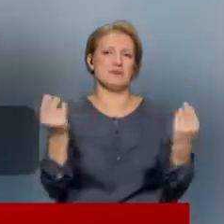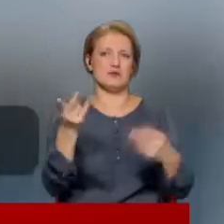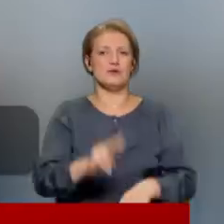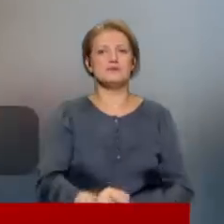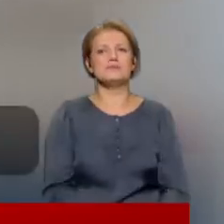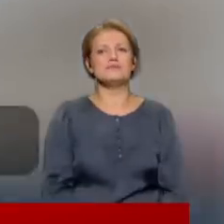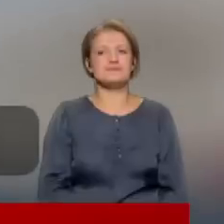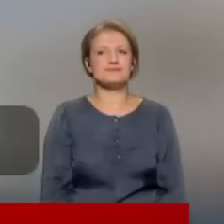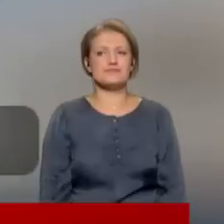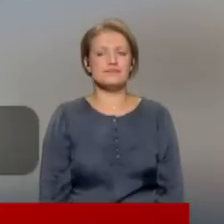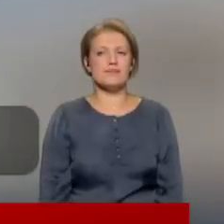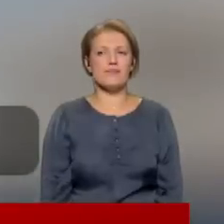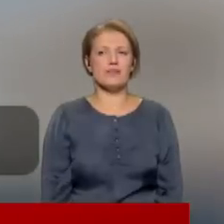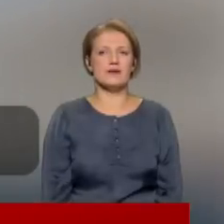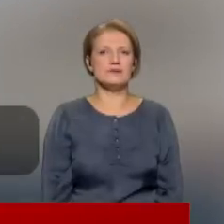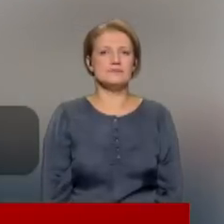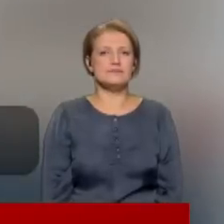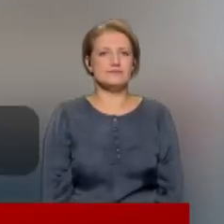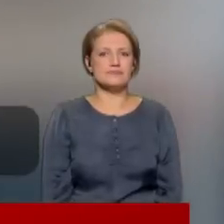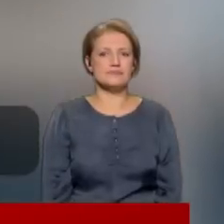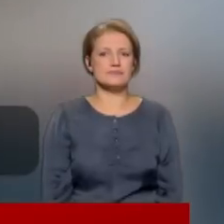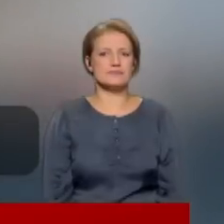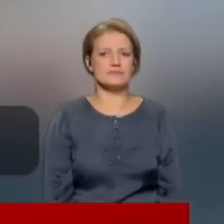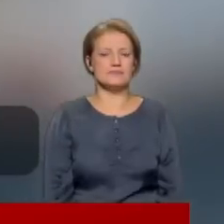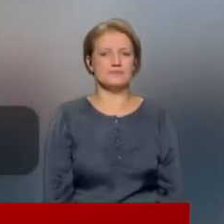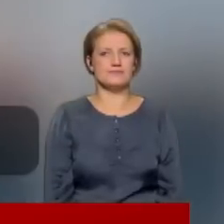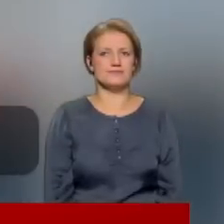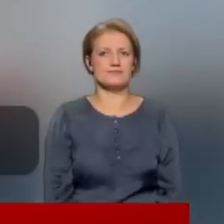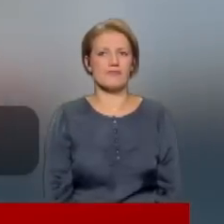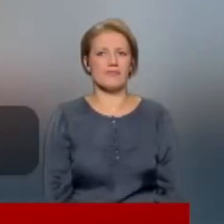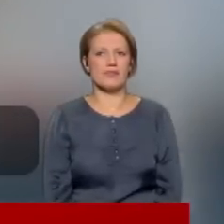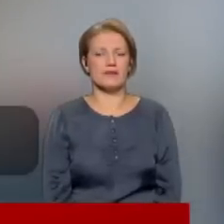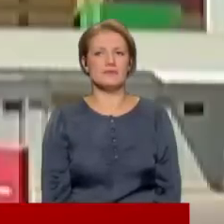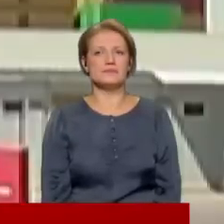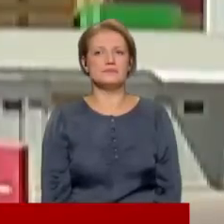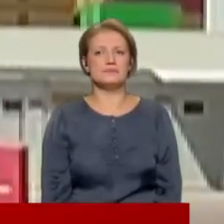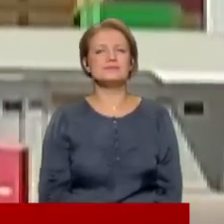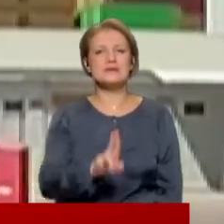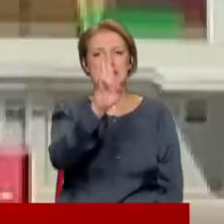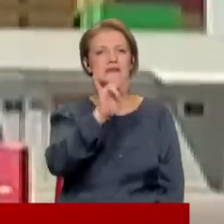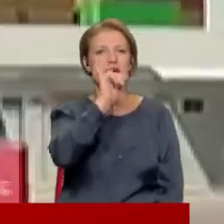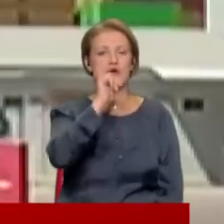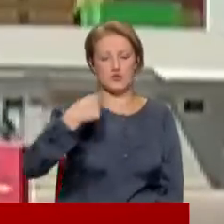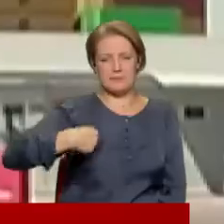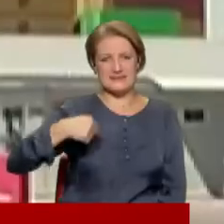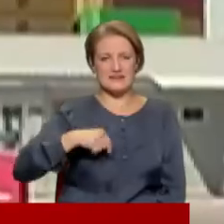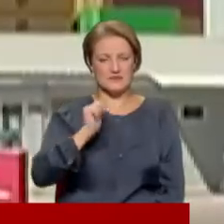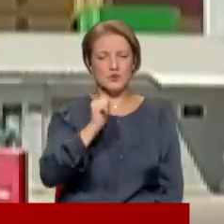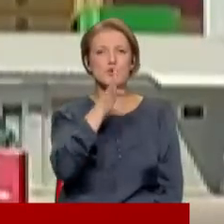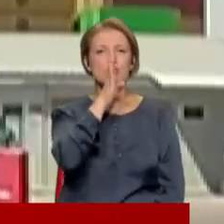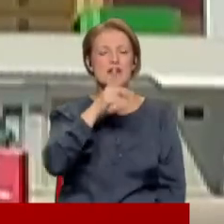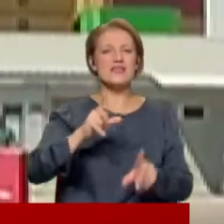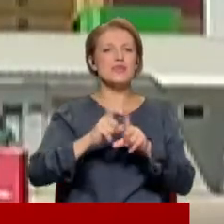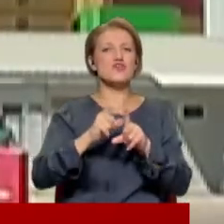Aman Tanrım. Liman patladı. Derince Limanı. Deprem zannettik. 7 Ağustos pazartesi günü